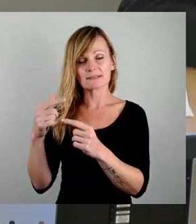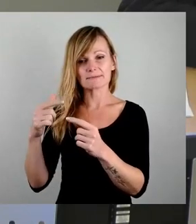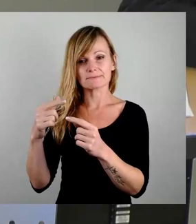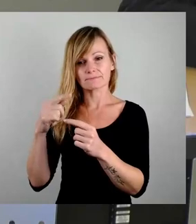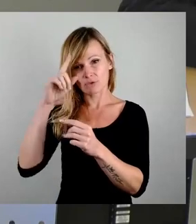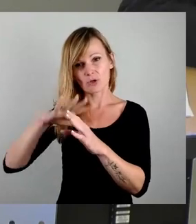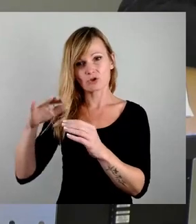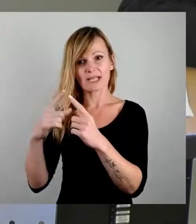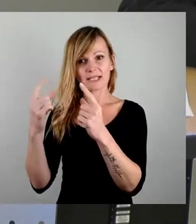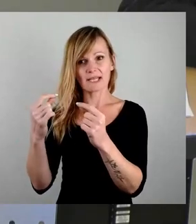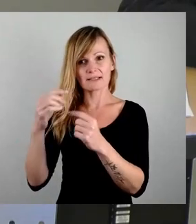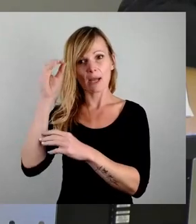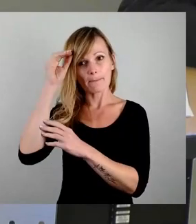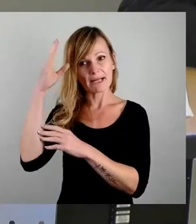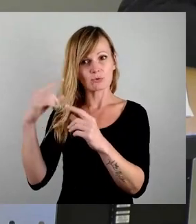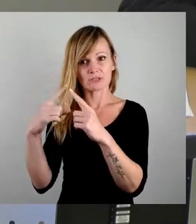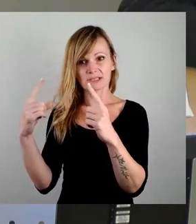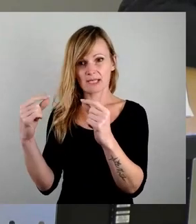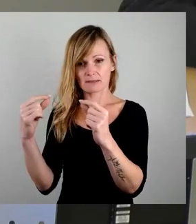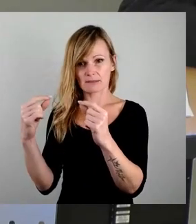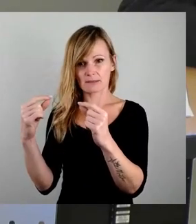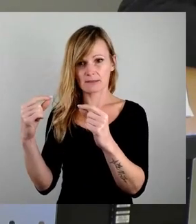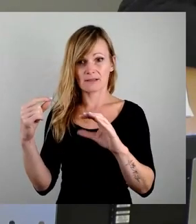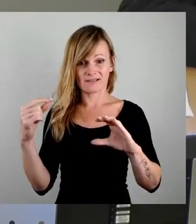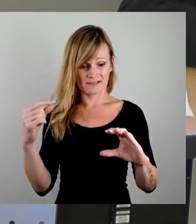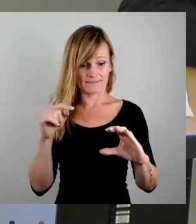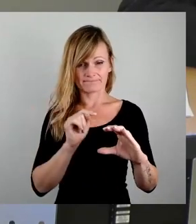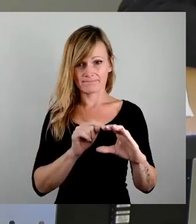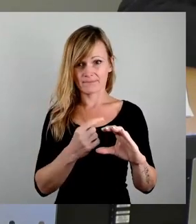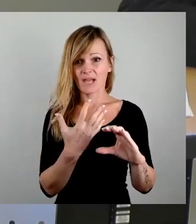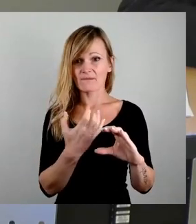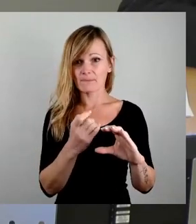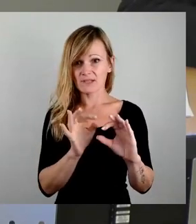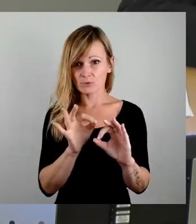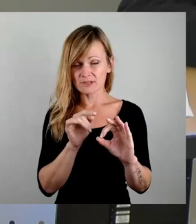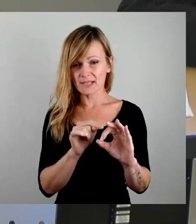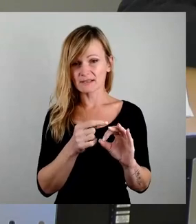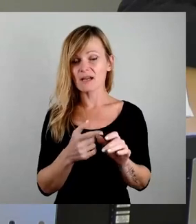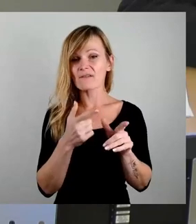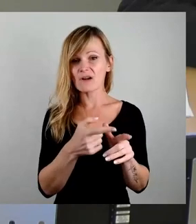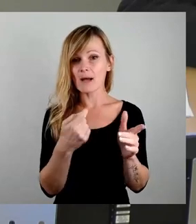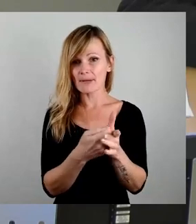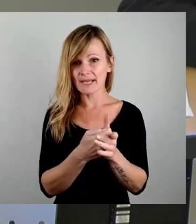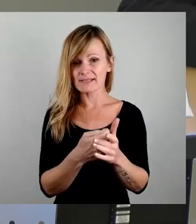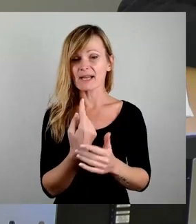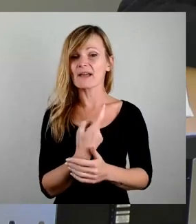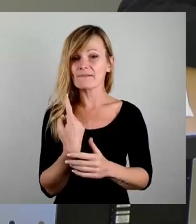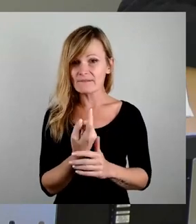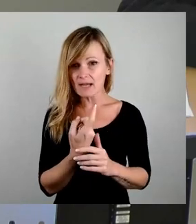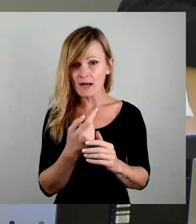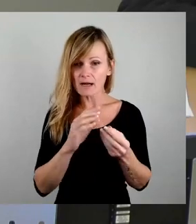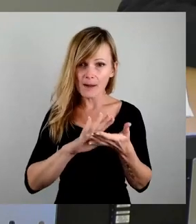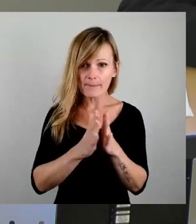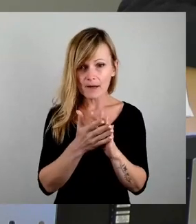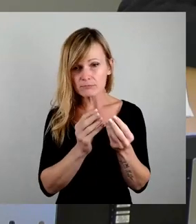Bildungsticket. Nur die anderen 50% werden noch durch Fahrpreise sozusagen, die wir gestalten, beeinflusst. Davon ungefähr